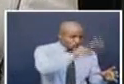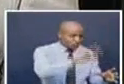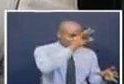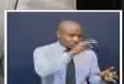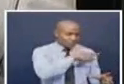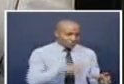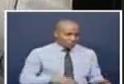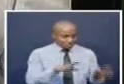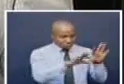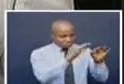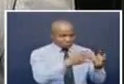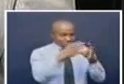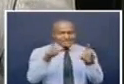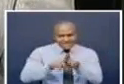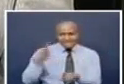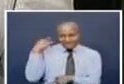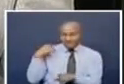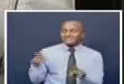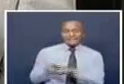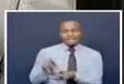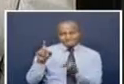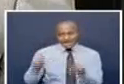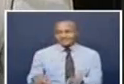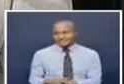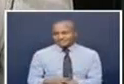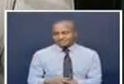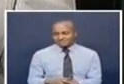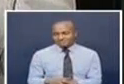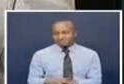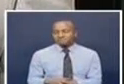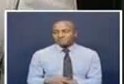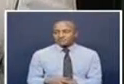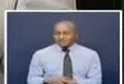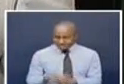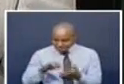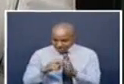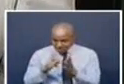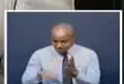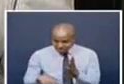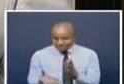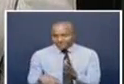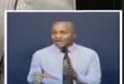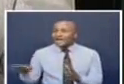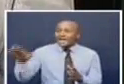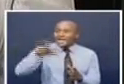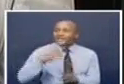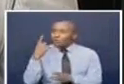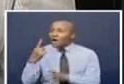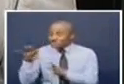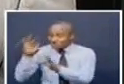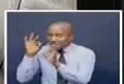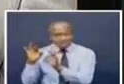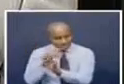vile ilifanyika kwa ile ingine ambayo imetolewa hii, sababu ukitoa commissioners kutoka kwa eneo moja labda wengine wanasema